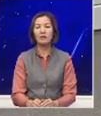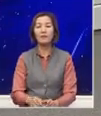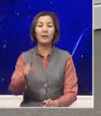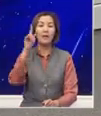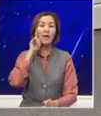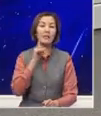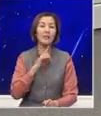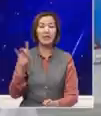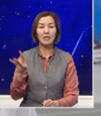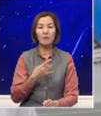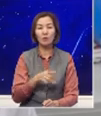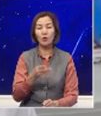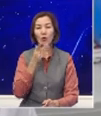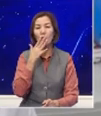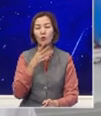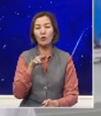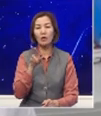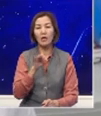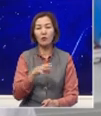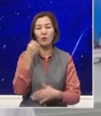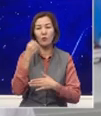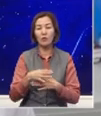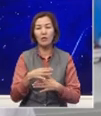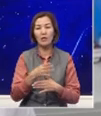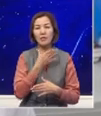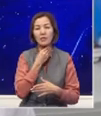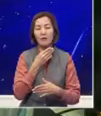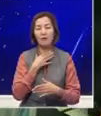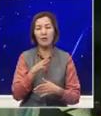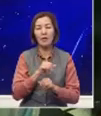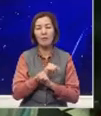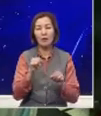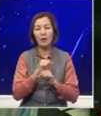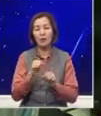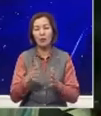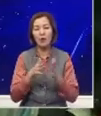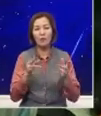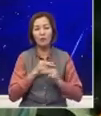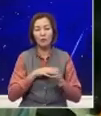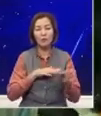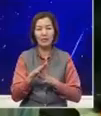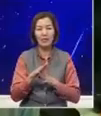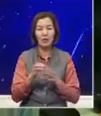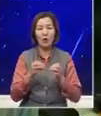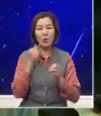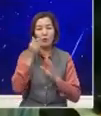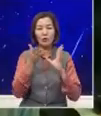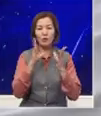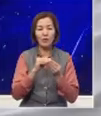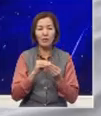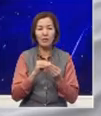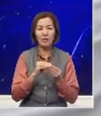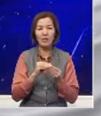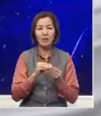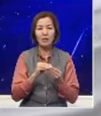Қазақстан Республикасының ұлттық ядролық орталығы Семей полигоны бойынша да ауқымды жұмыстар атқарған. 10 жыл бойғы зерттеу нәтижесінде полигонға